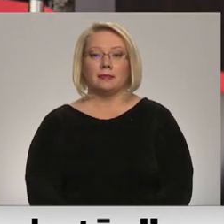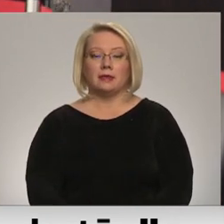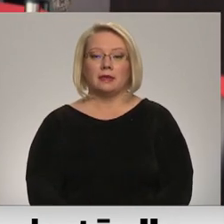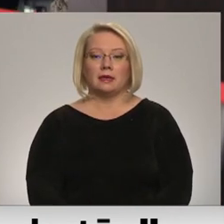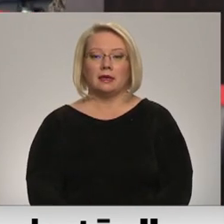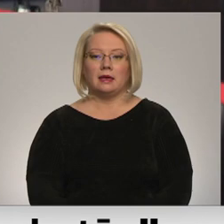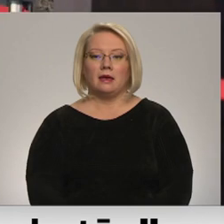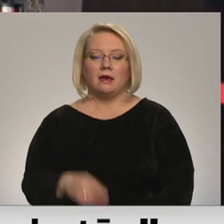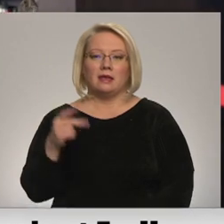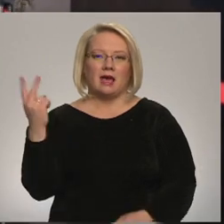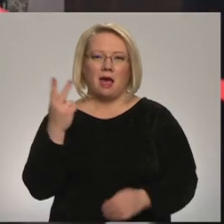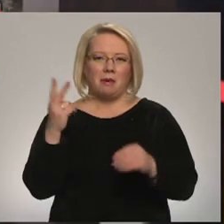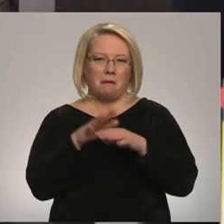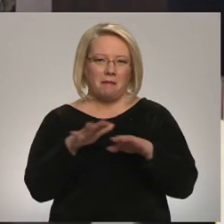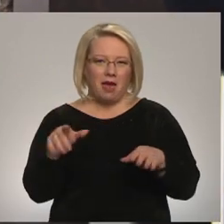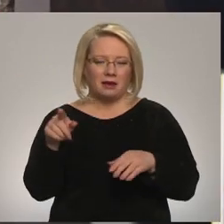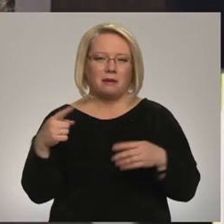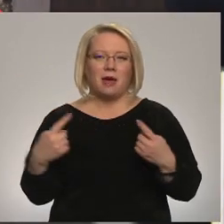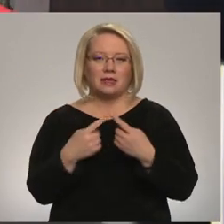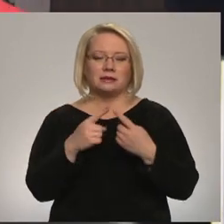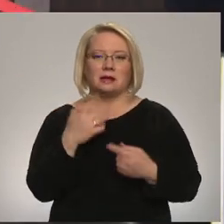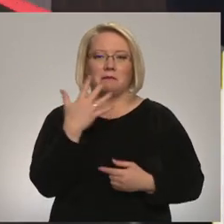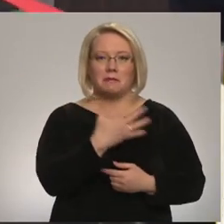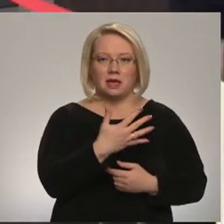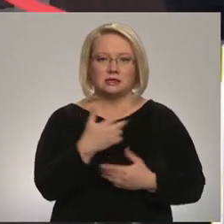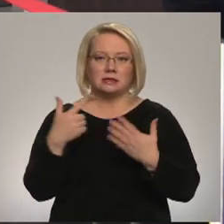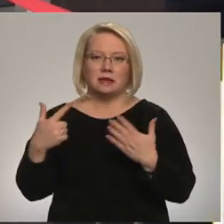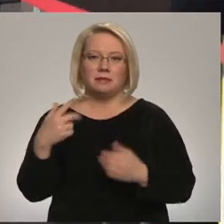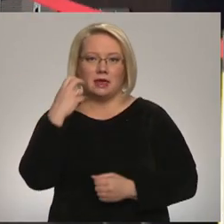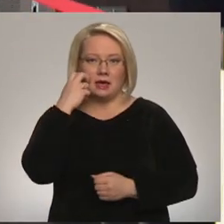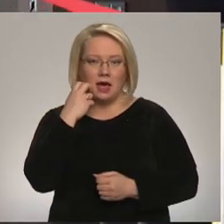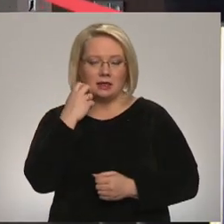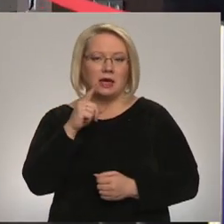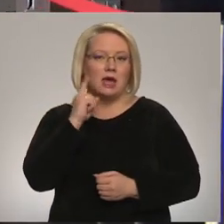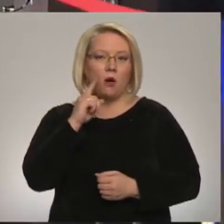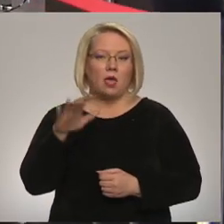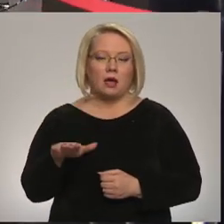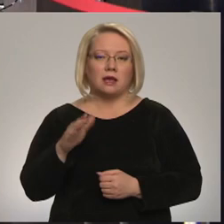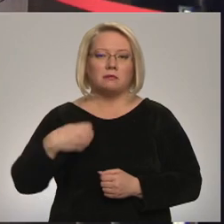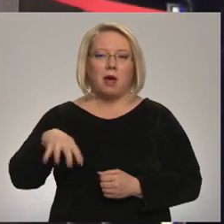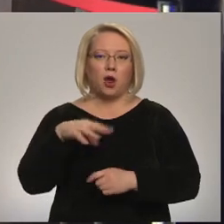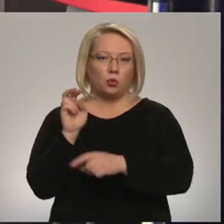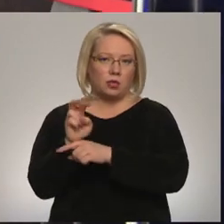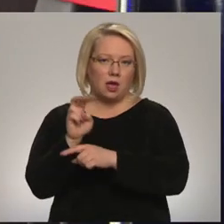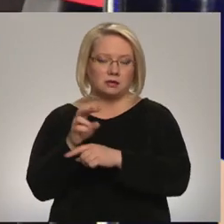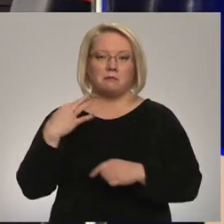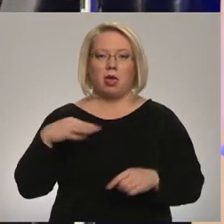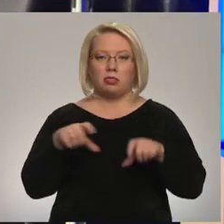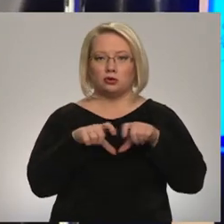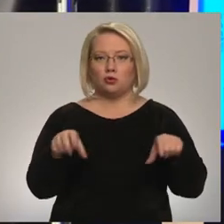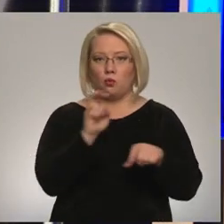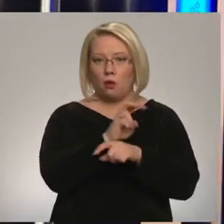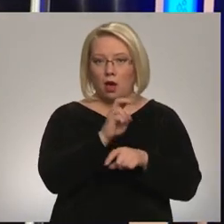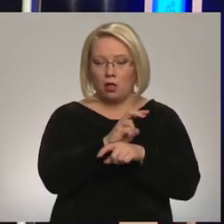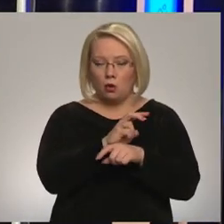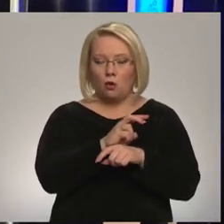Marģera bērniem Mārtiņam un Justīnei attiecīgi ir 5 un 7 gadi. Jaunākais iet bērnu dārzā, bet meita skolā.